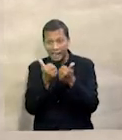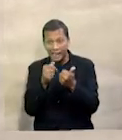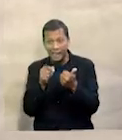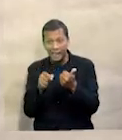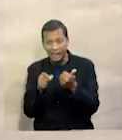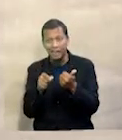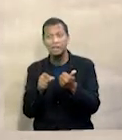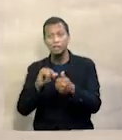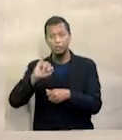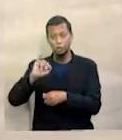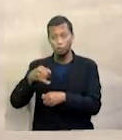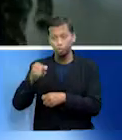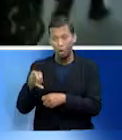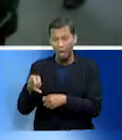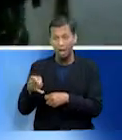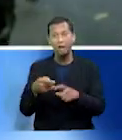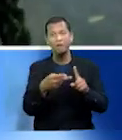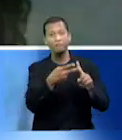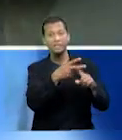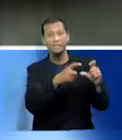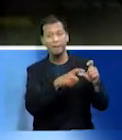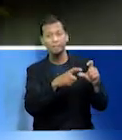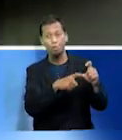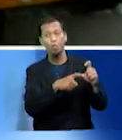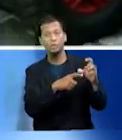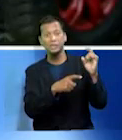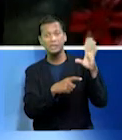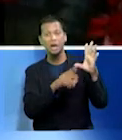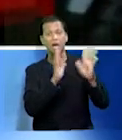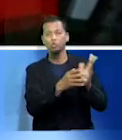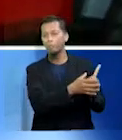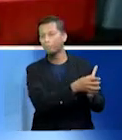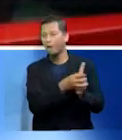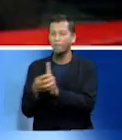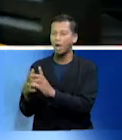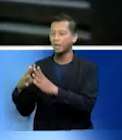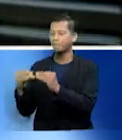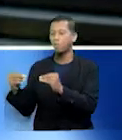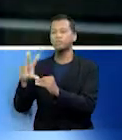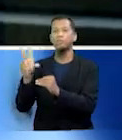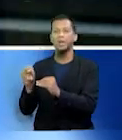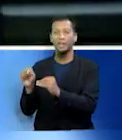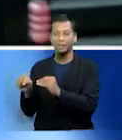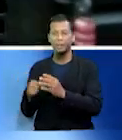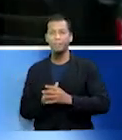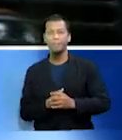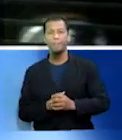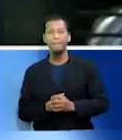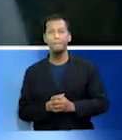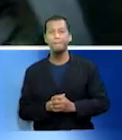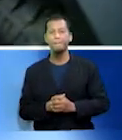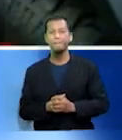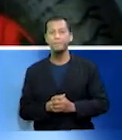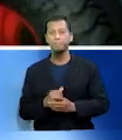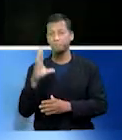siang Irjen Pol Verdi Sambo ini ditempatkan di Mako Brimob Kelapa 2 Depok, Jawa Barat. Dan pada malam harinya atau tepatnya pada semalam,